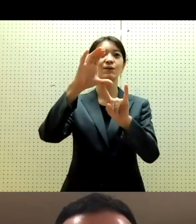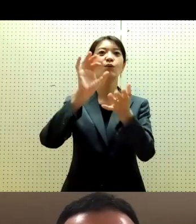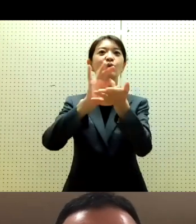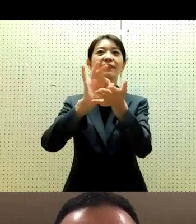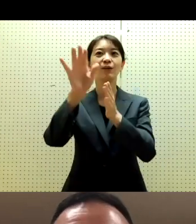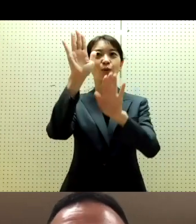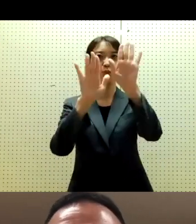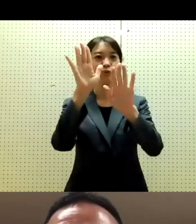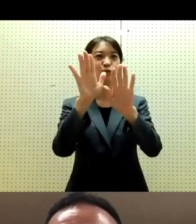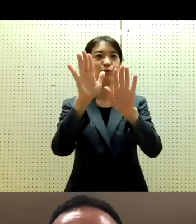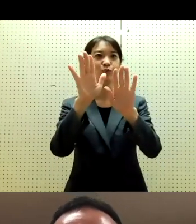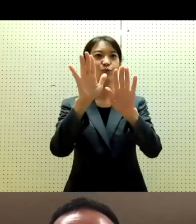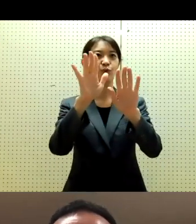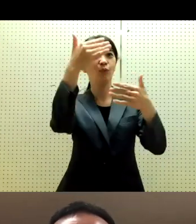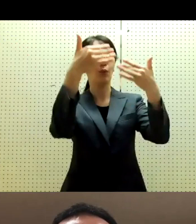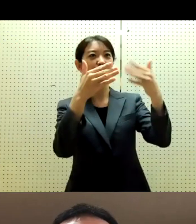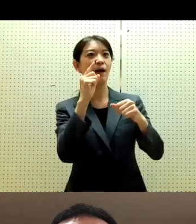子を動画でご覧ください。